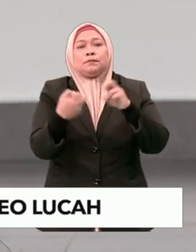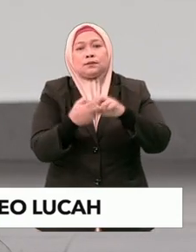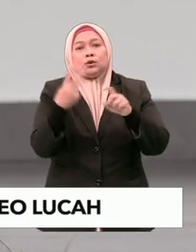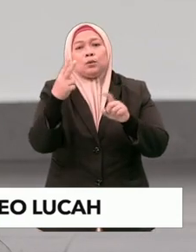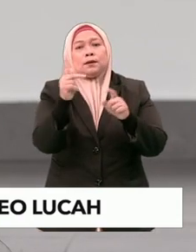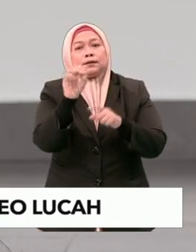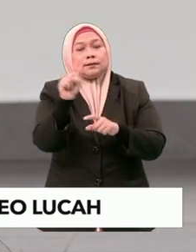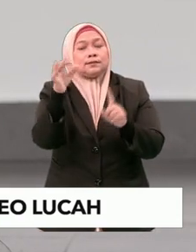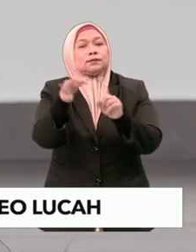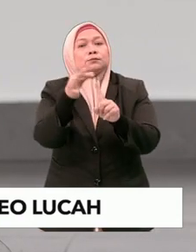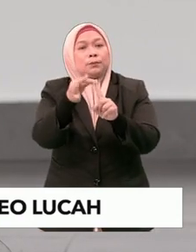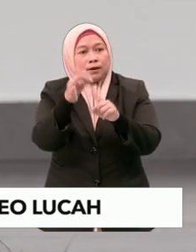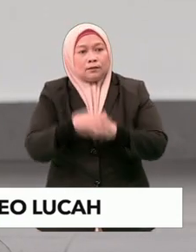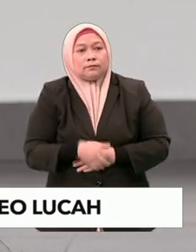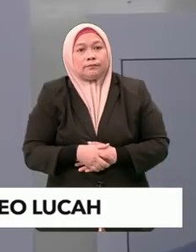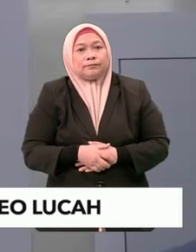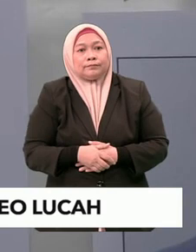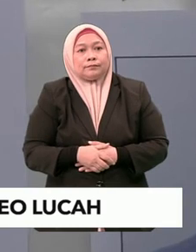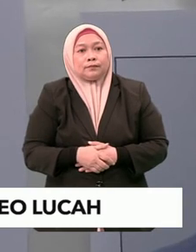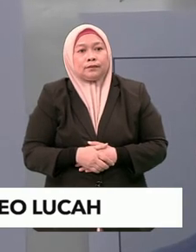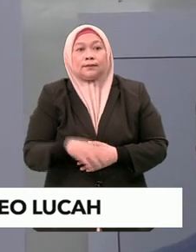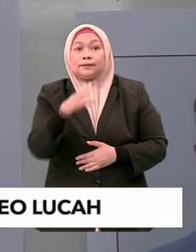Kiss di pulau Pinang ya